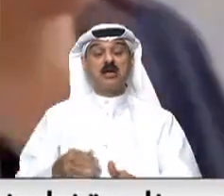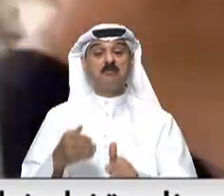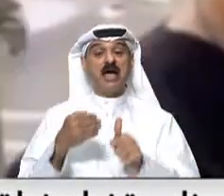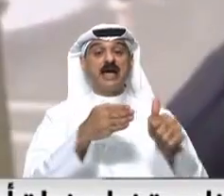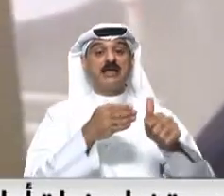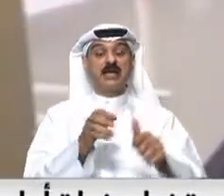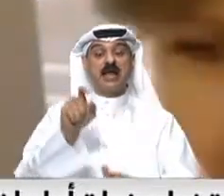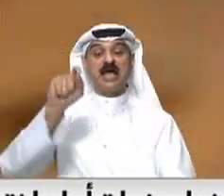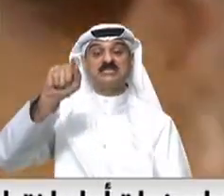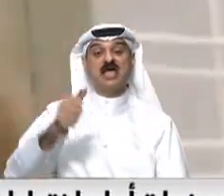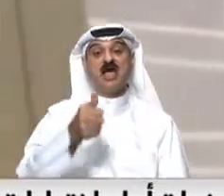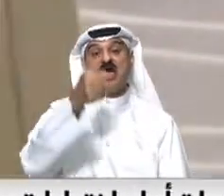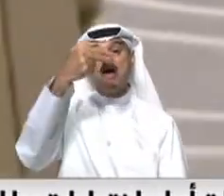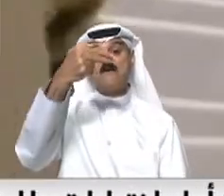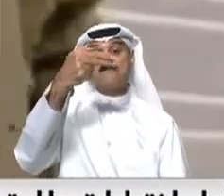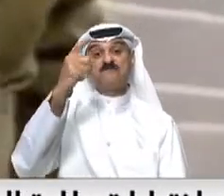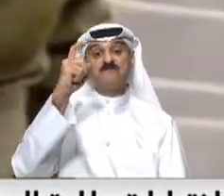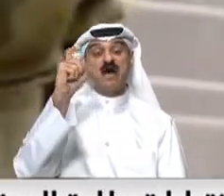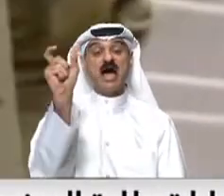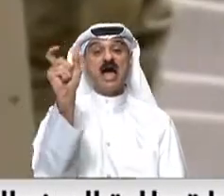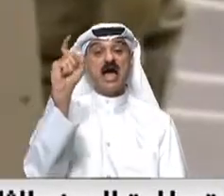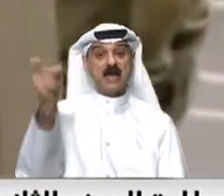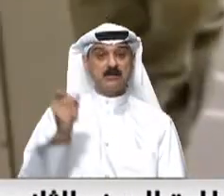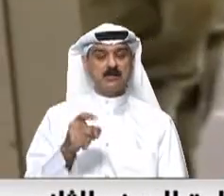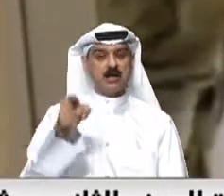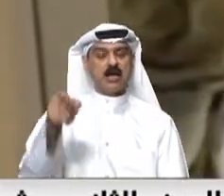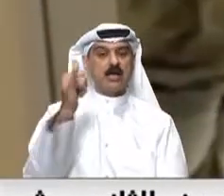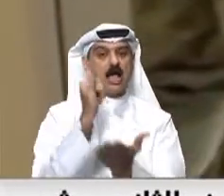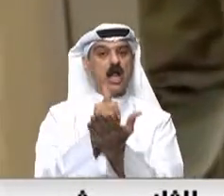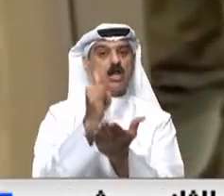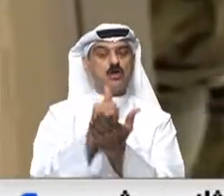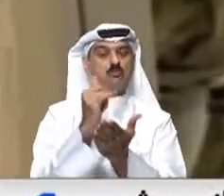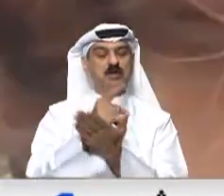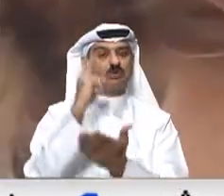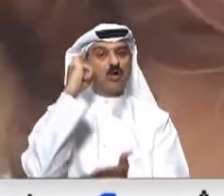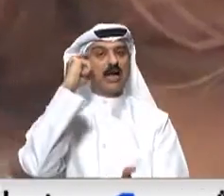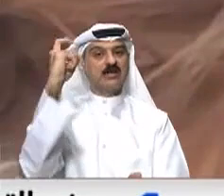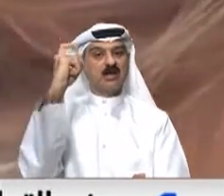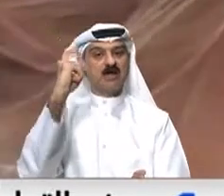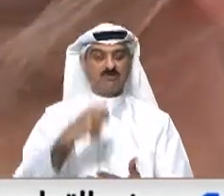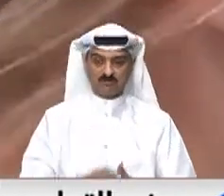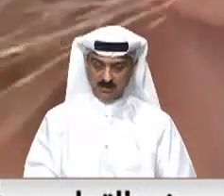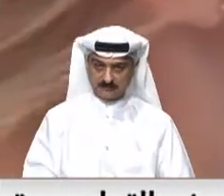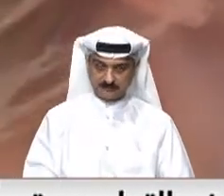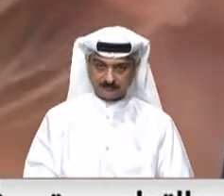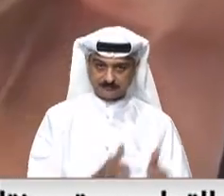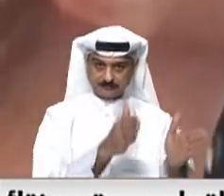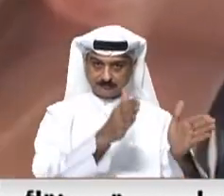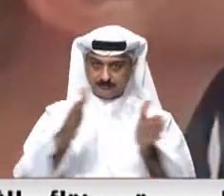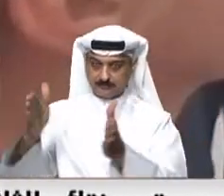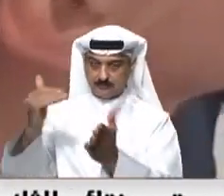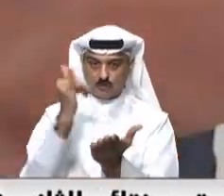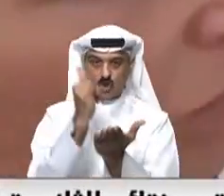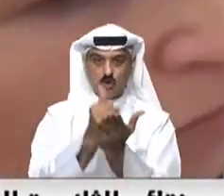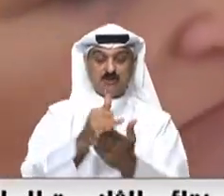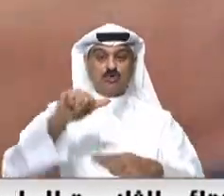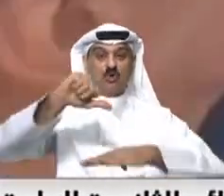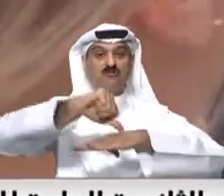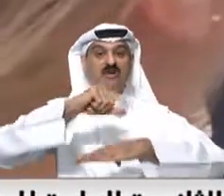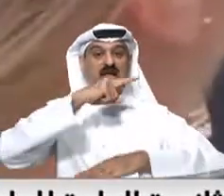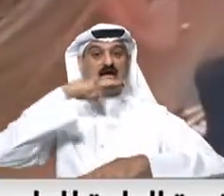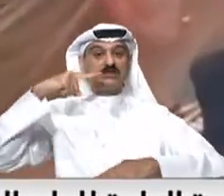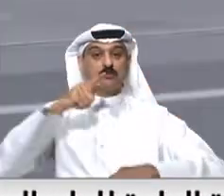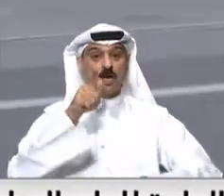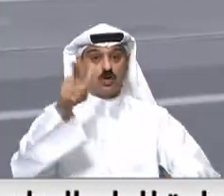فاغنر، واتهمته بالعصيان والخيانة وطالبت بإلقاء القبض عليه. كما ألغى عمدة موسكو سيرغي سبيانين